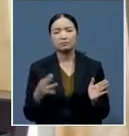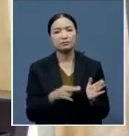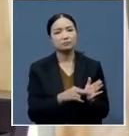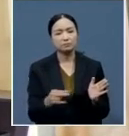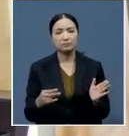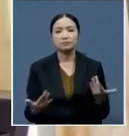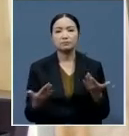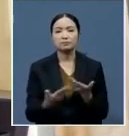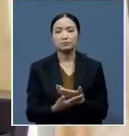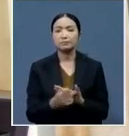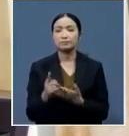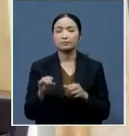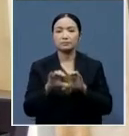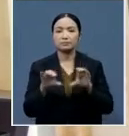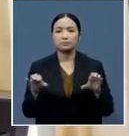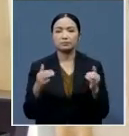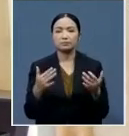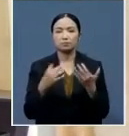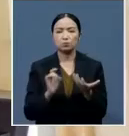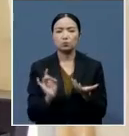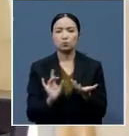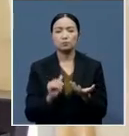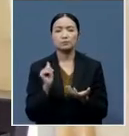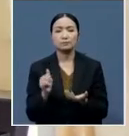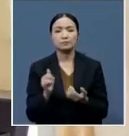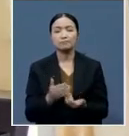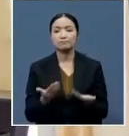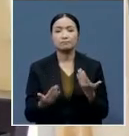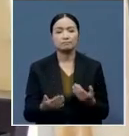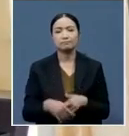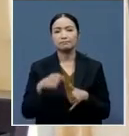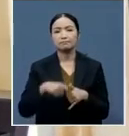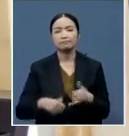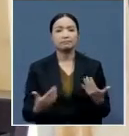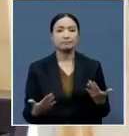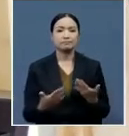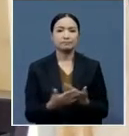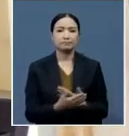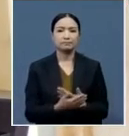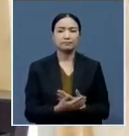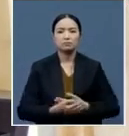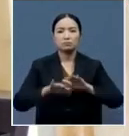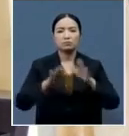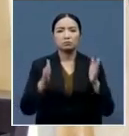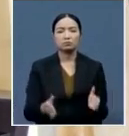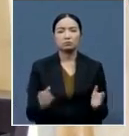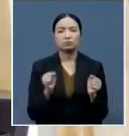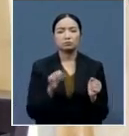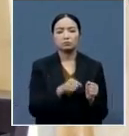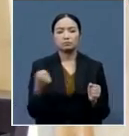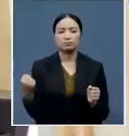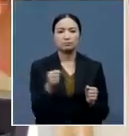และเปลี่ยนไปใช้เครื่องปรับอากาศที่มีค่าประสิทธิภาพสูงหรือเปลี่ยนพฤติกรรมโดยไม่เปิดปิดตู้เย็นบ่อยๆเป็น